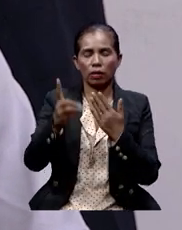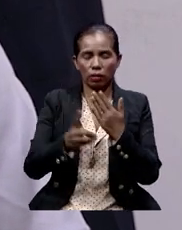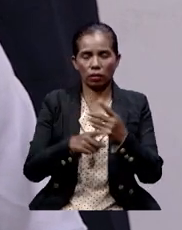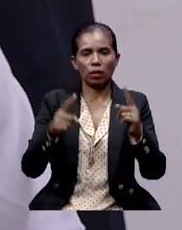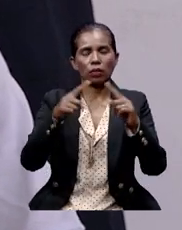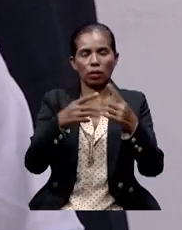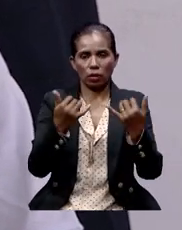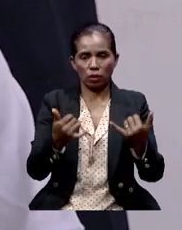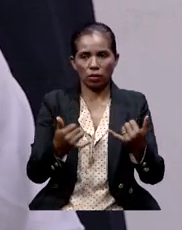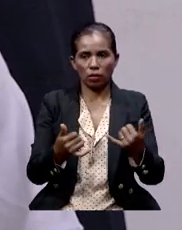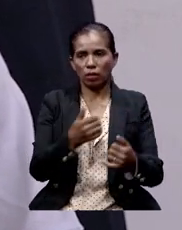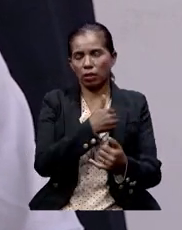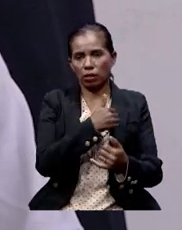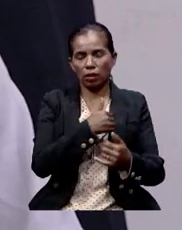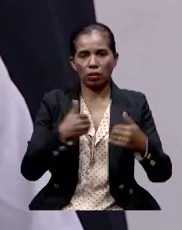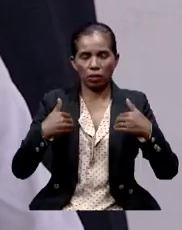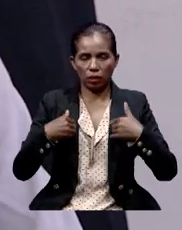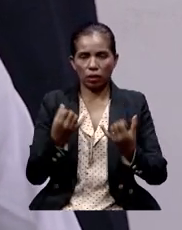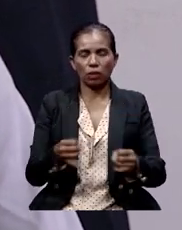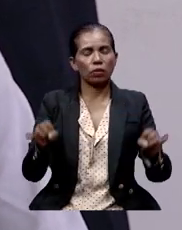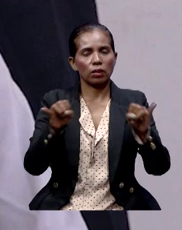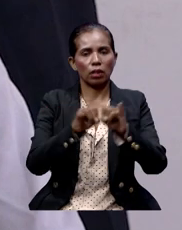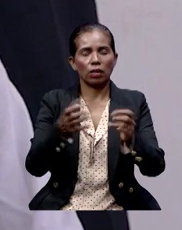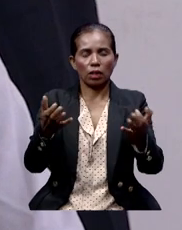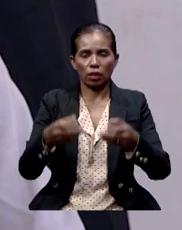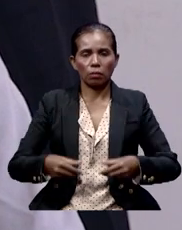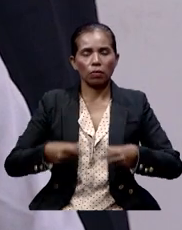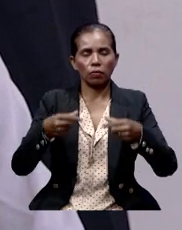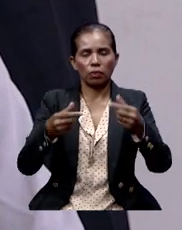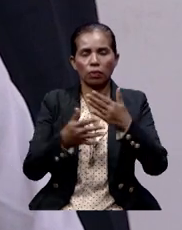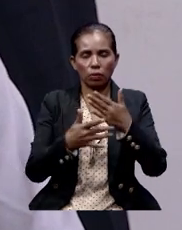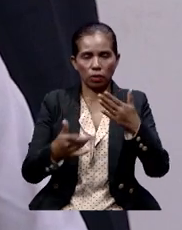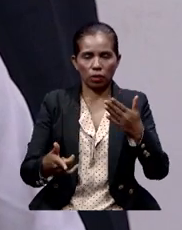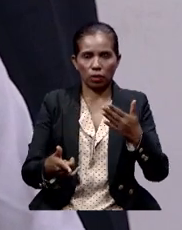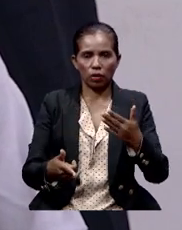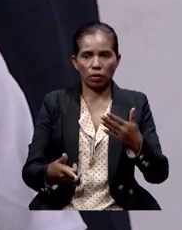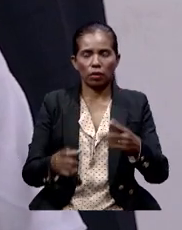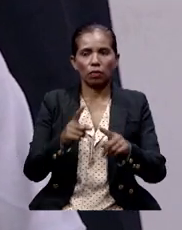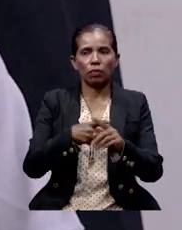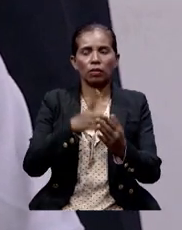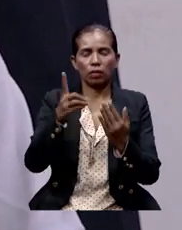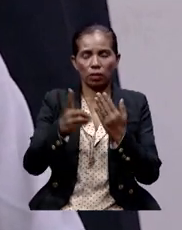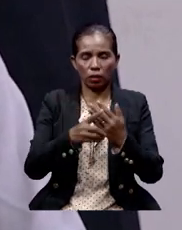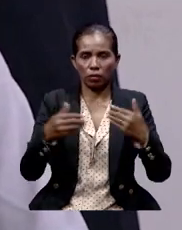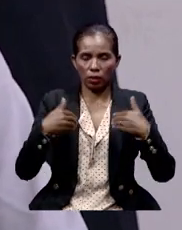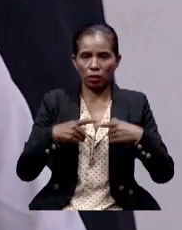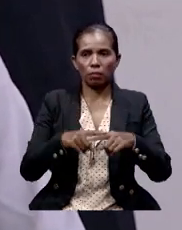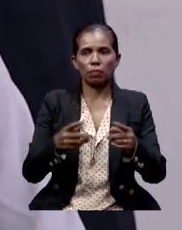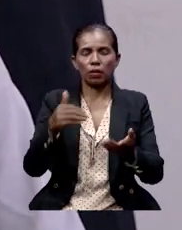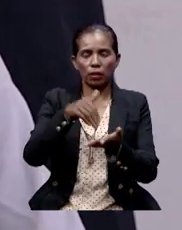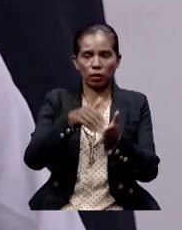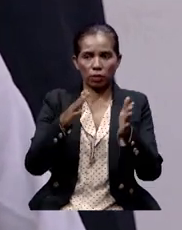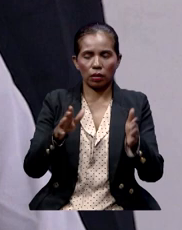agora sidau iha instituição balong lebe hakarak donor. Ifu inda dau ke dezembro iha duni ma be sira estudante